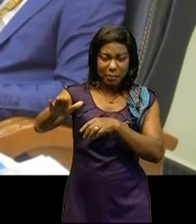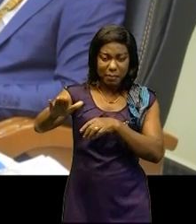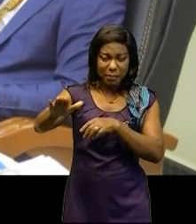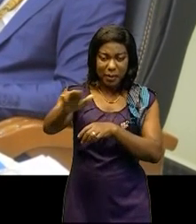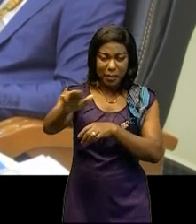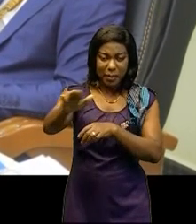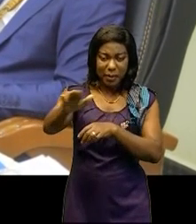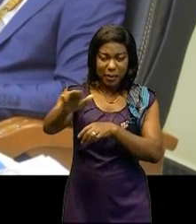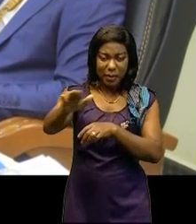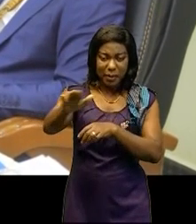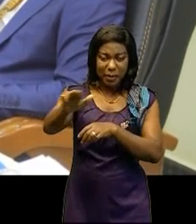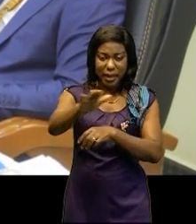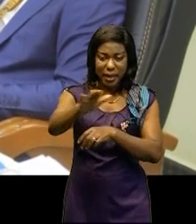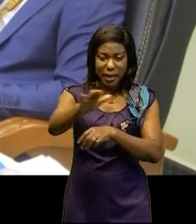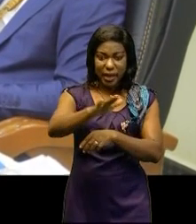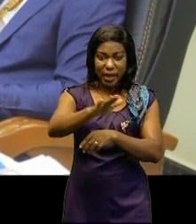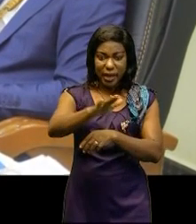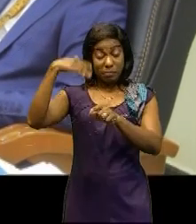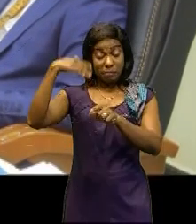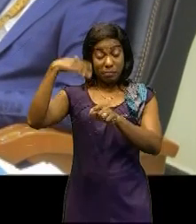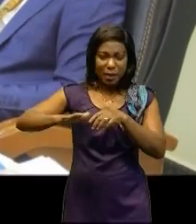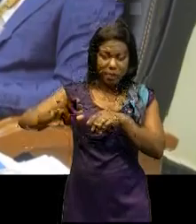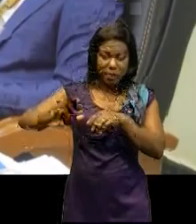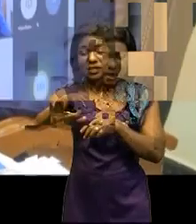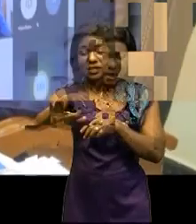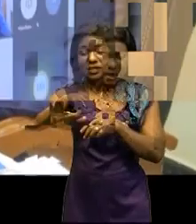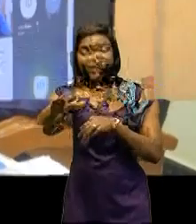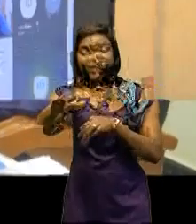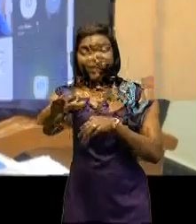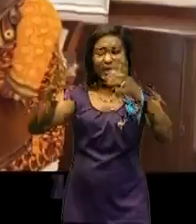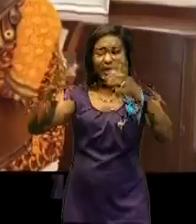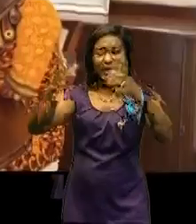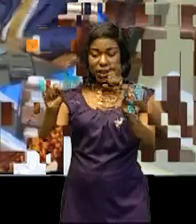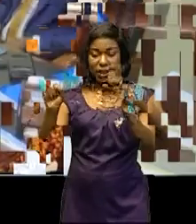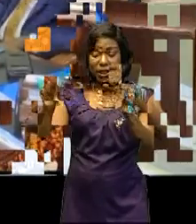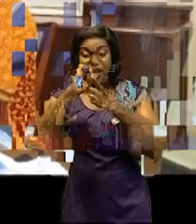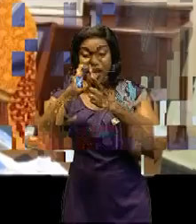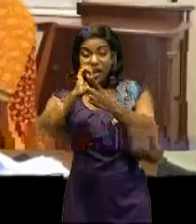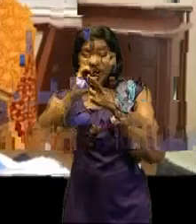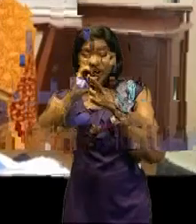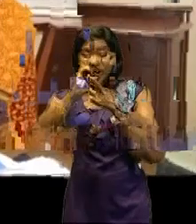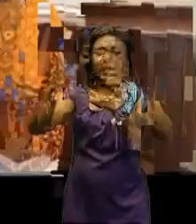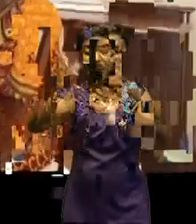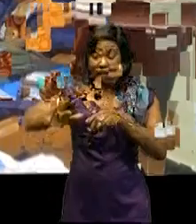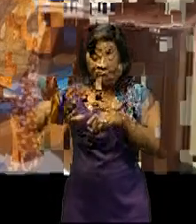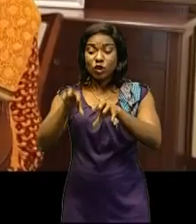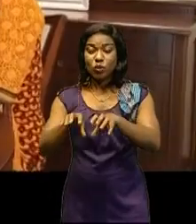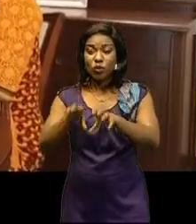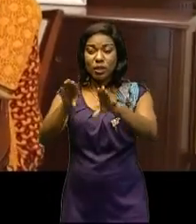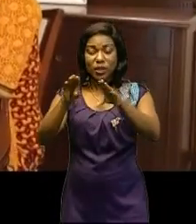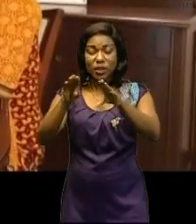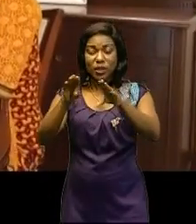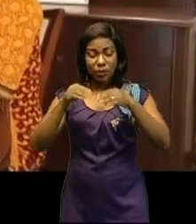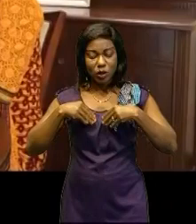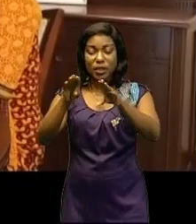de leadership climatique et environnemental. Ces réunions sollicitées par la RDC ont été élargies